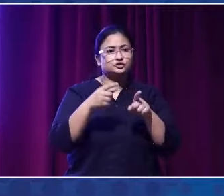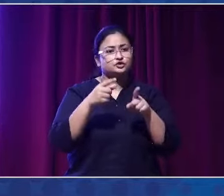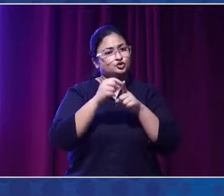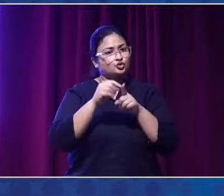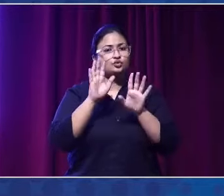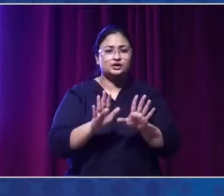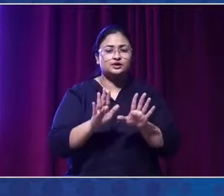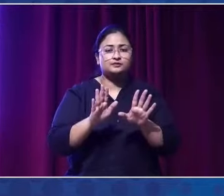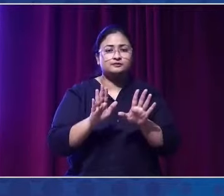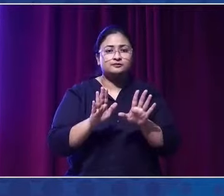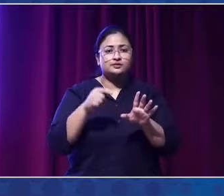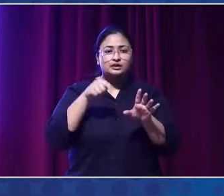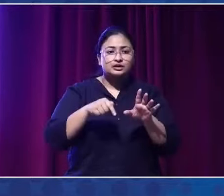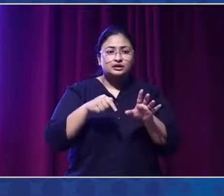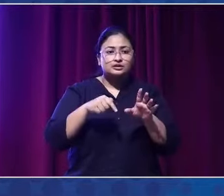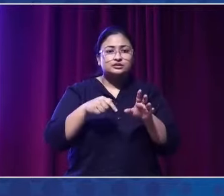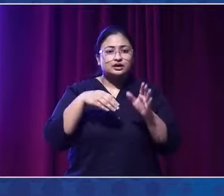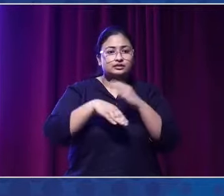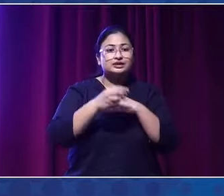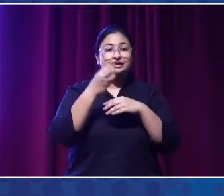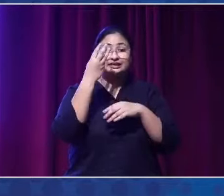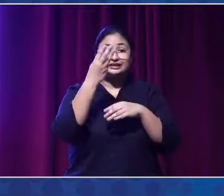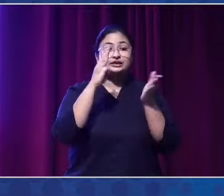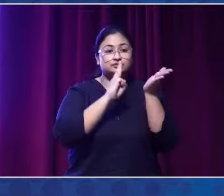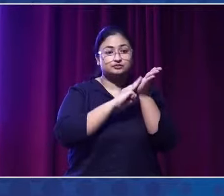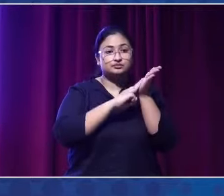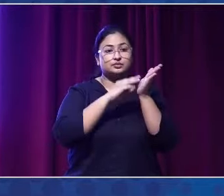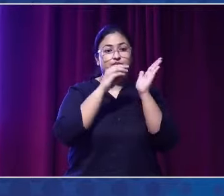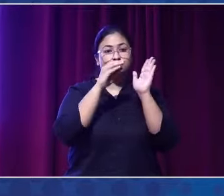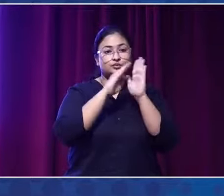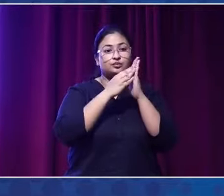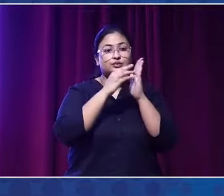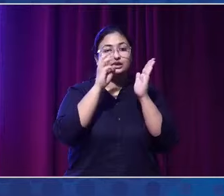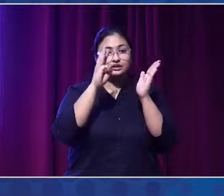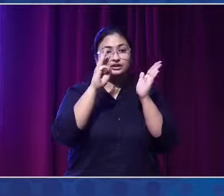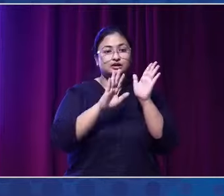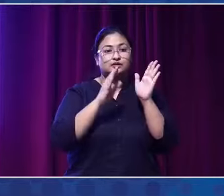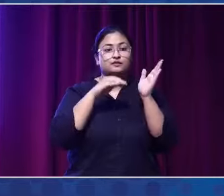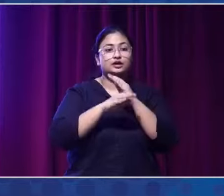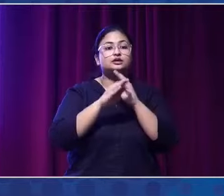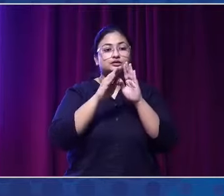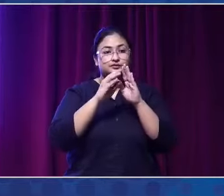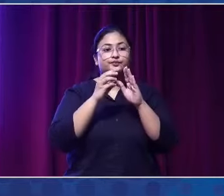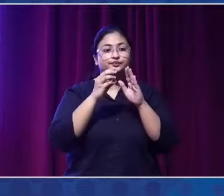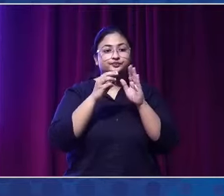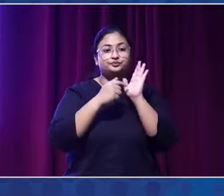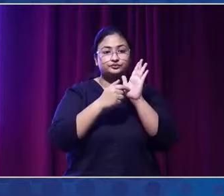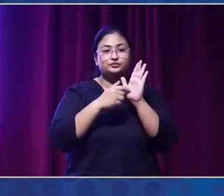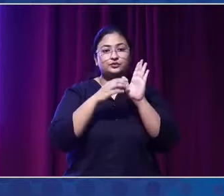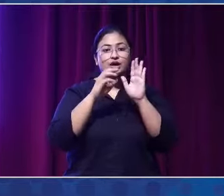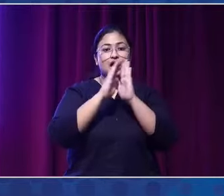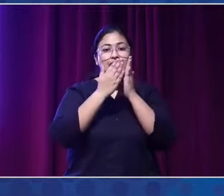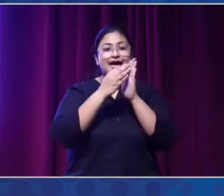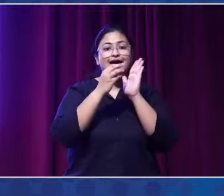सारा काम जो इन, देयर आर 3 मैनुअल्स, हैंडबुक फॉर कैंडिडेट भी है, हैंडबुक